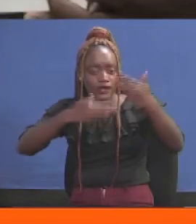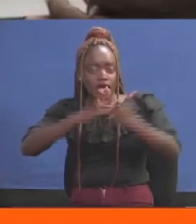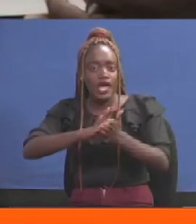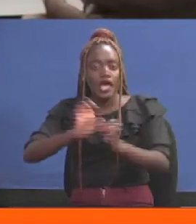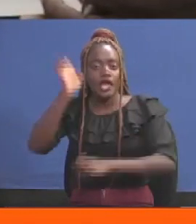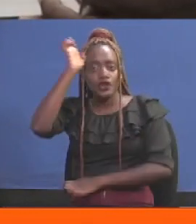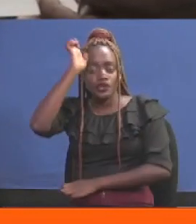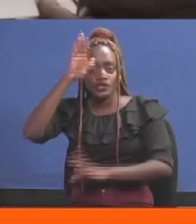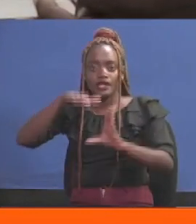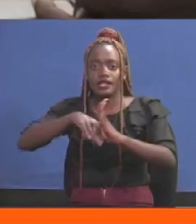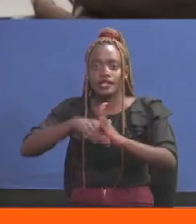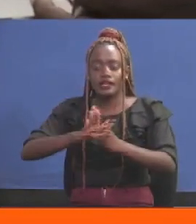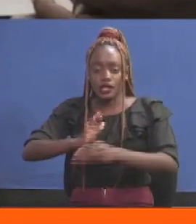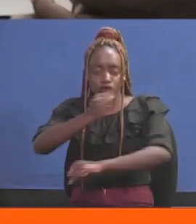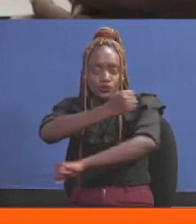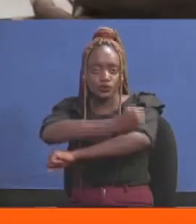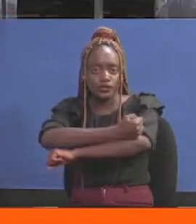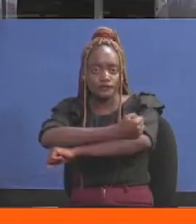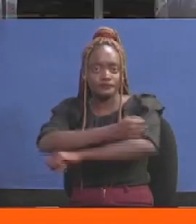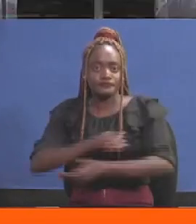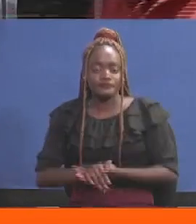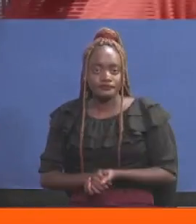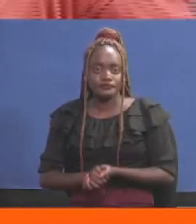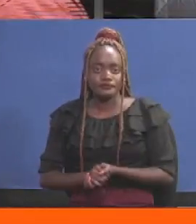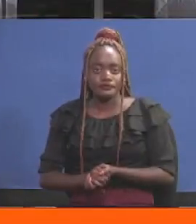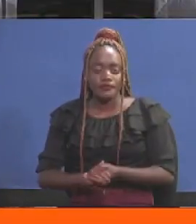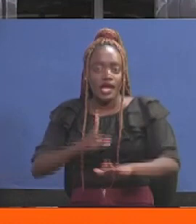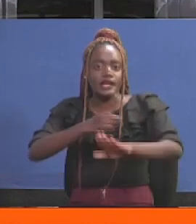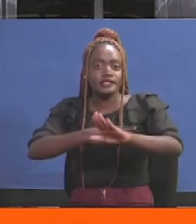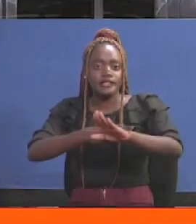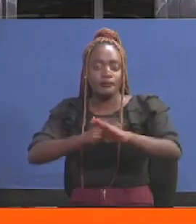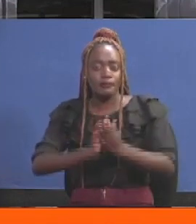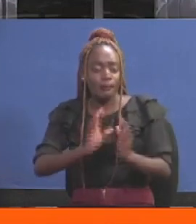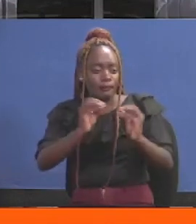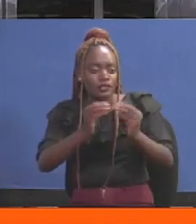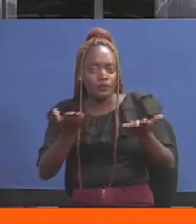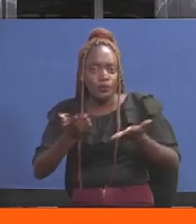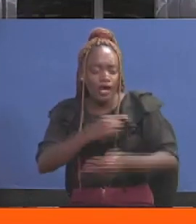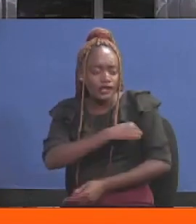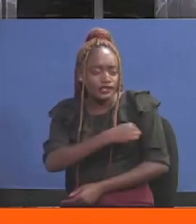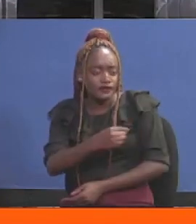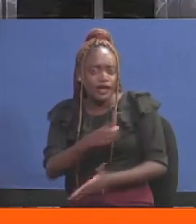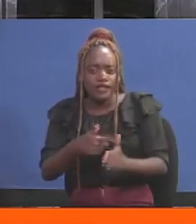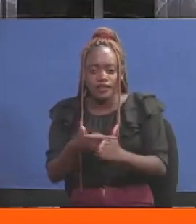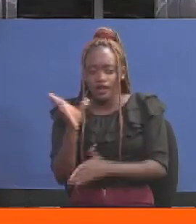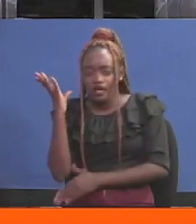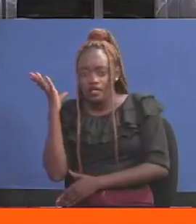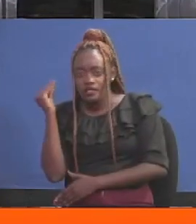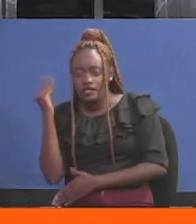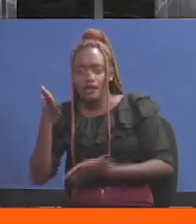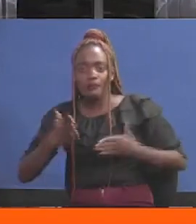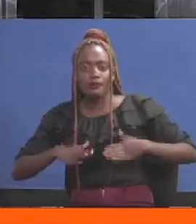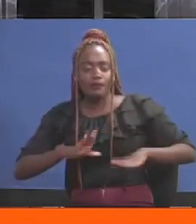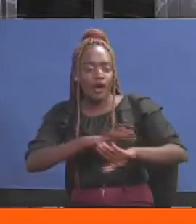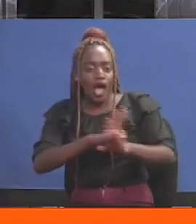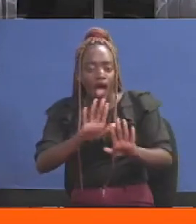wamepata elimu kuhusu manufaa ya kuwepo kwa chuo kikuu eneo hilo. Wakati tuliitwa mkutano pale kwa chief na nikasikiza watu wa